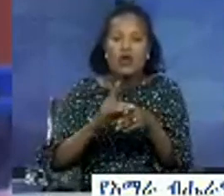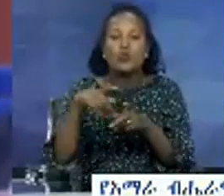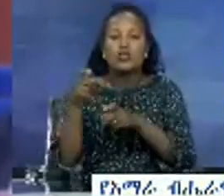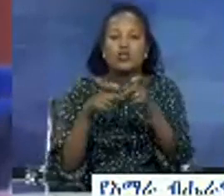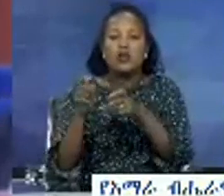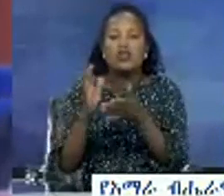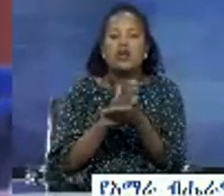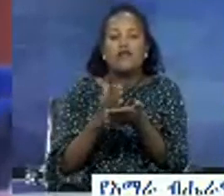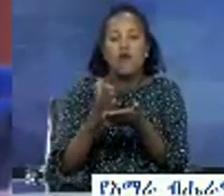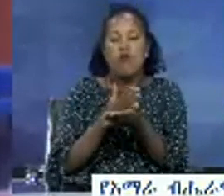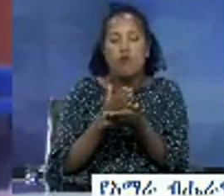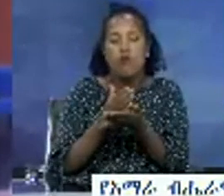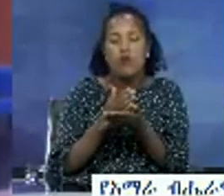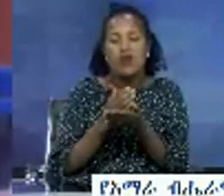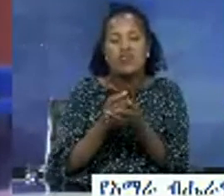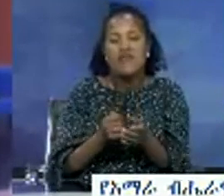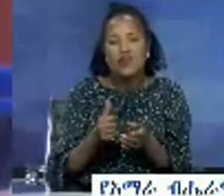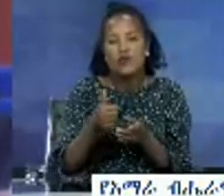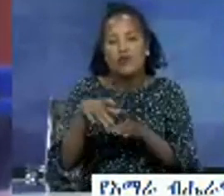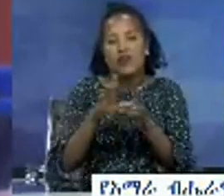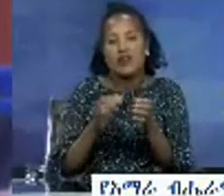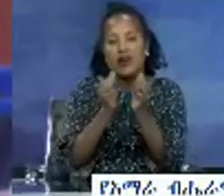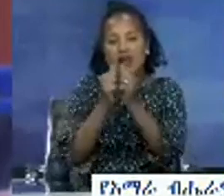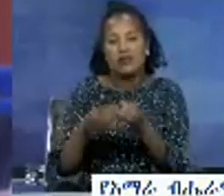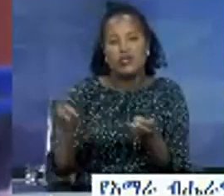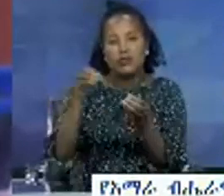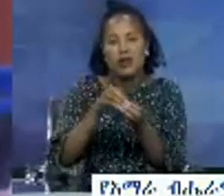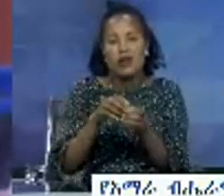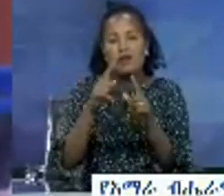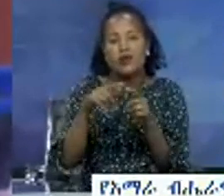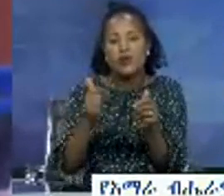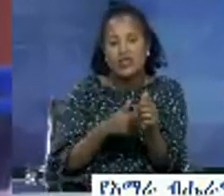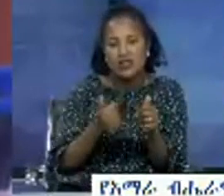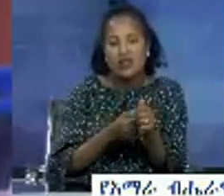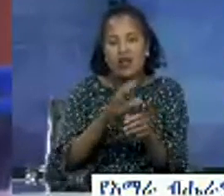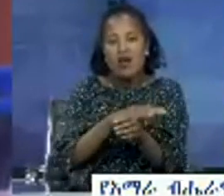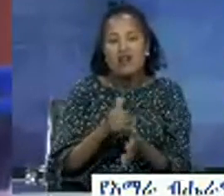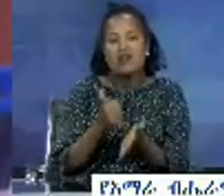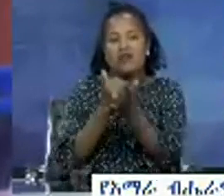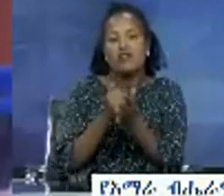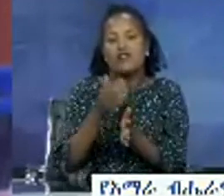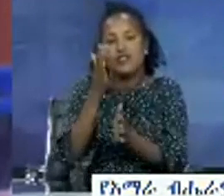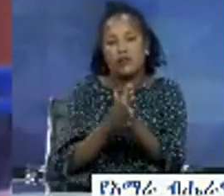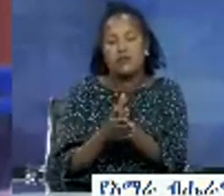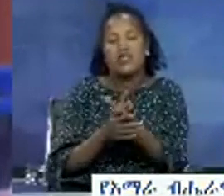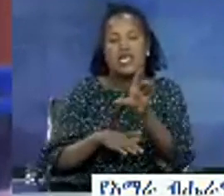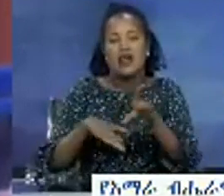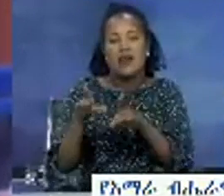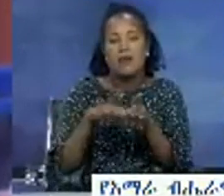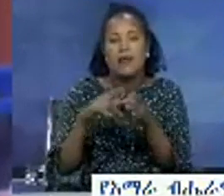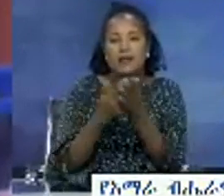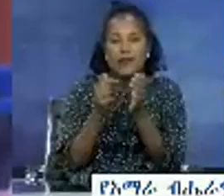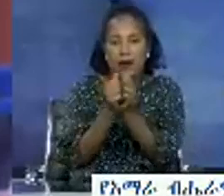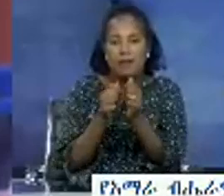ተሳትፎ እንዲፋጠኑ ከማድረግ በተጨማሪ በልዩ ክትትልና ድጋፍ እንዲከናወኑም ይደረጋል። ከዚሁ